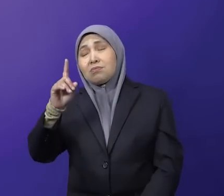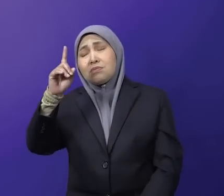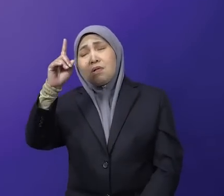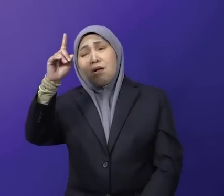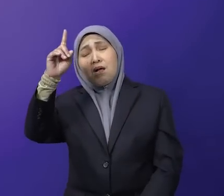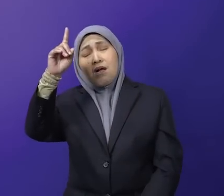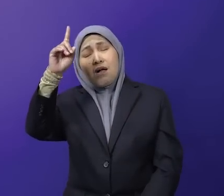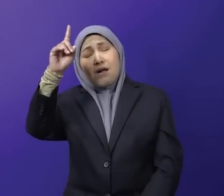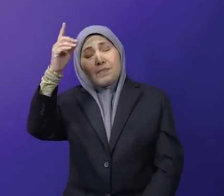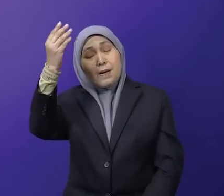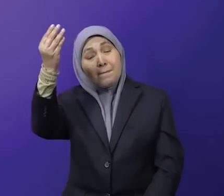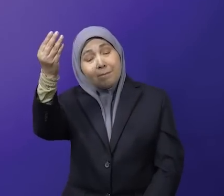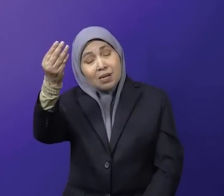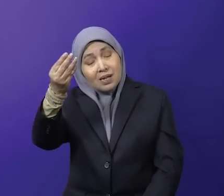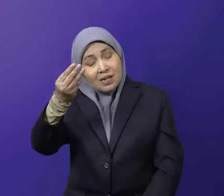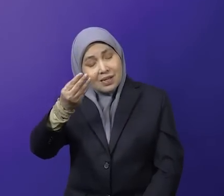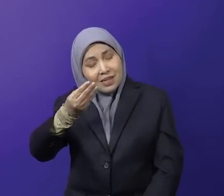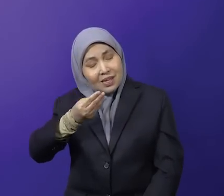إن الله